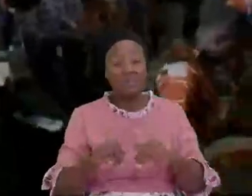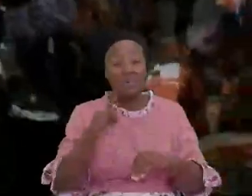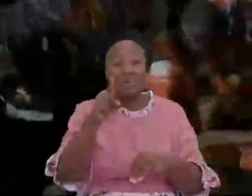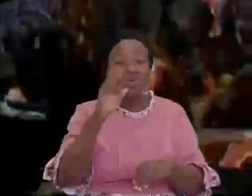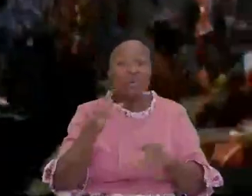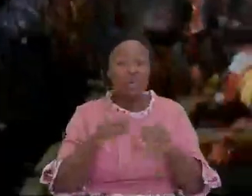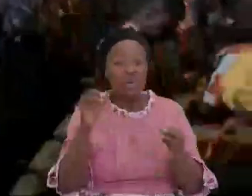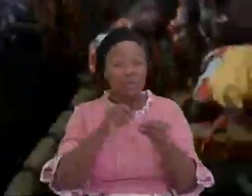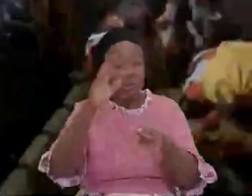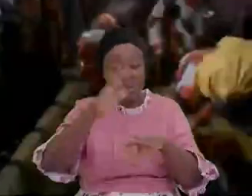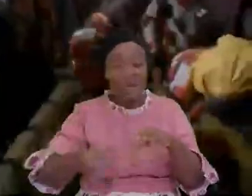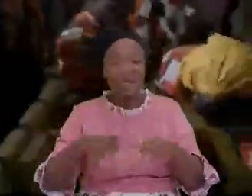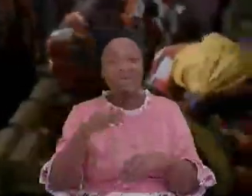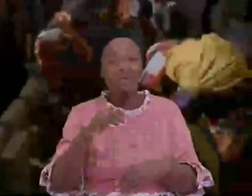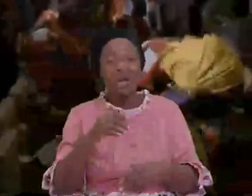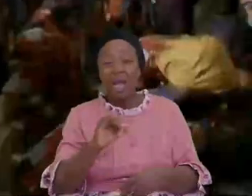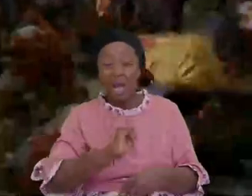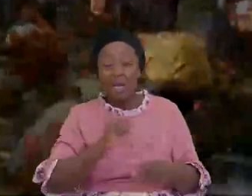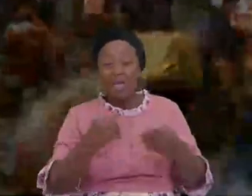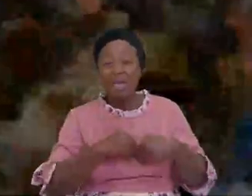feras plus que ce que j'ai fait.